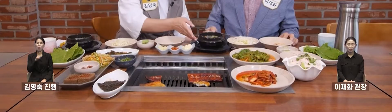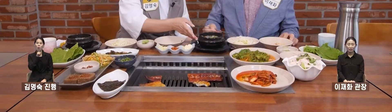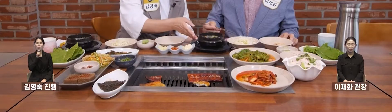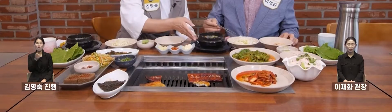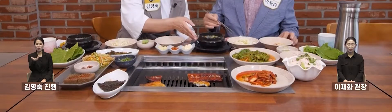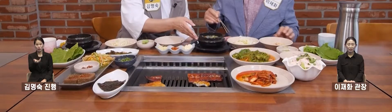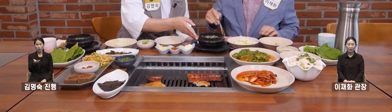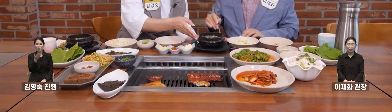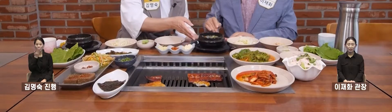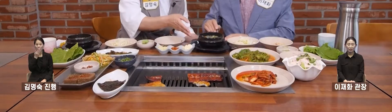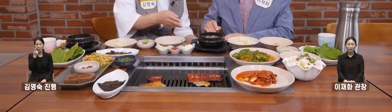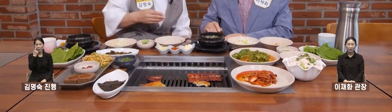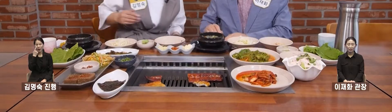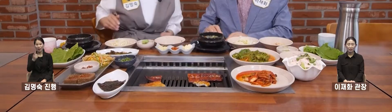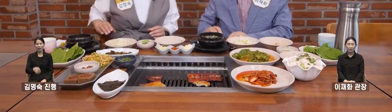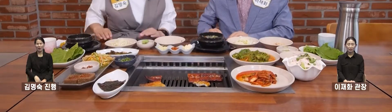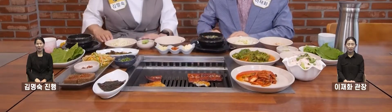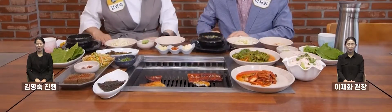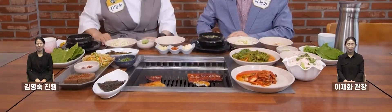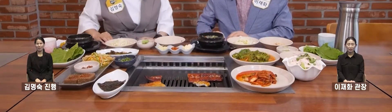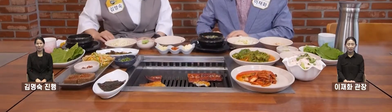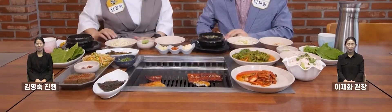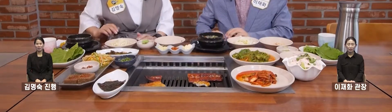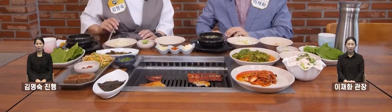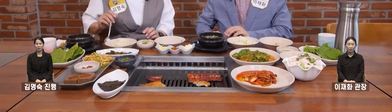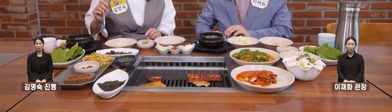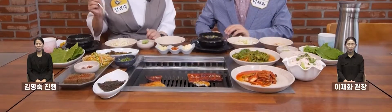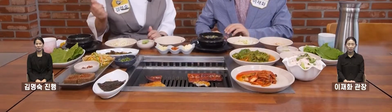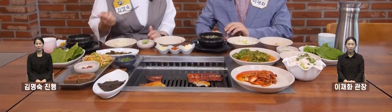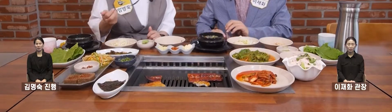하고 콩나물국도 한번 드셔보세요.